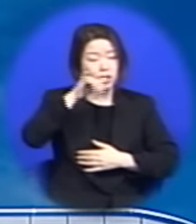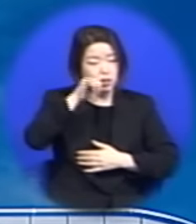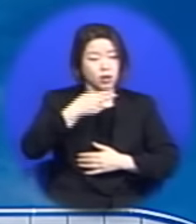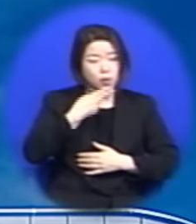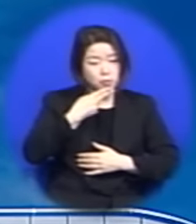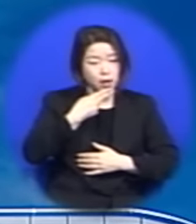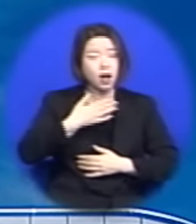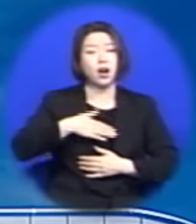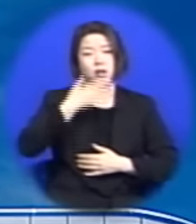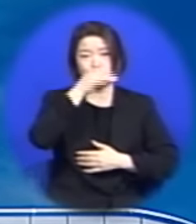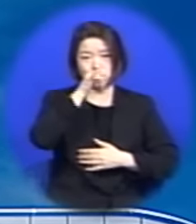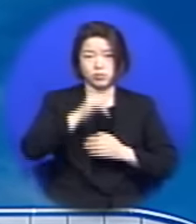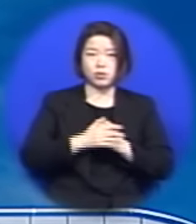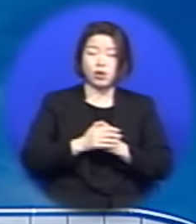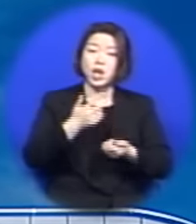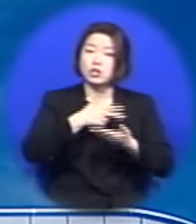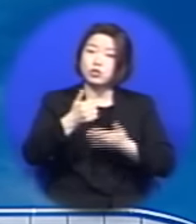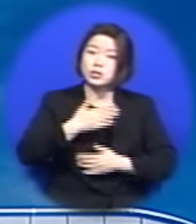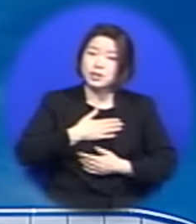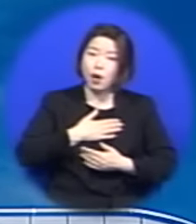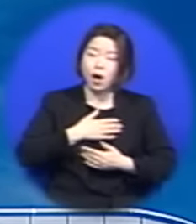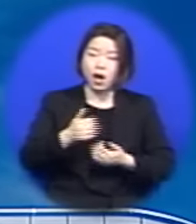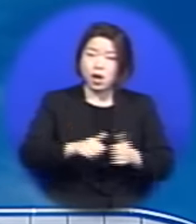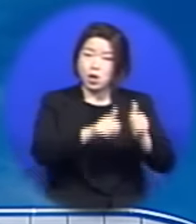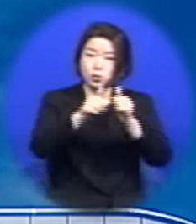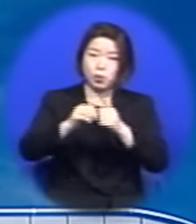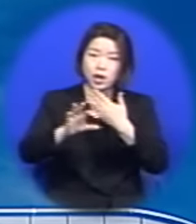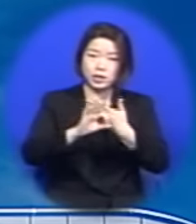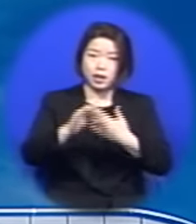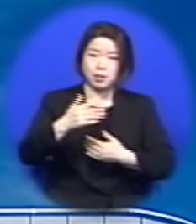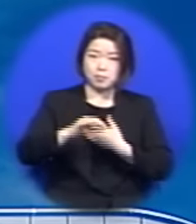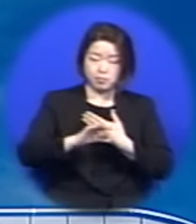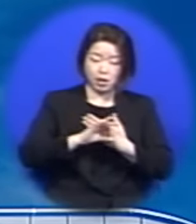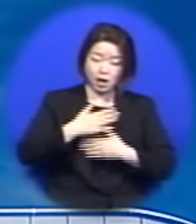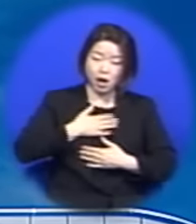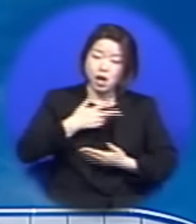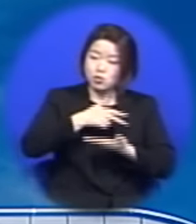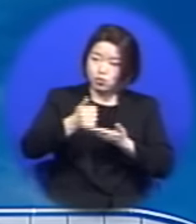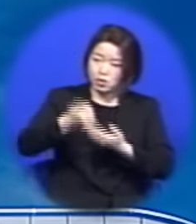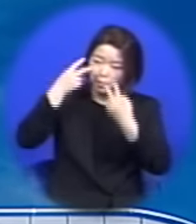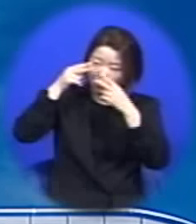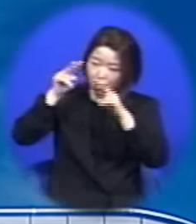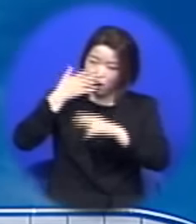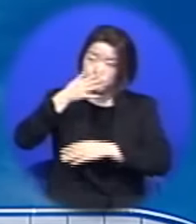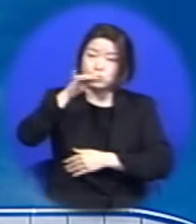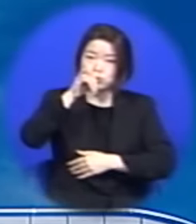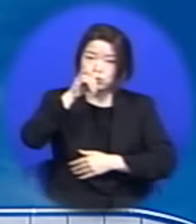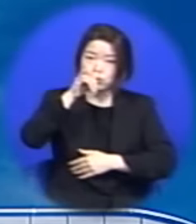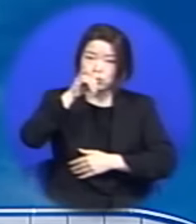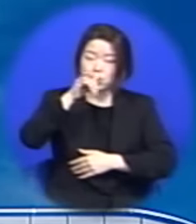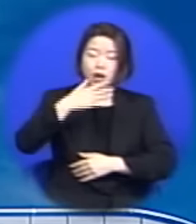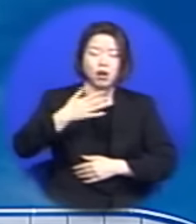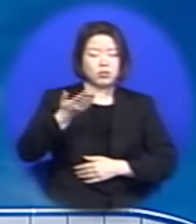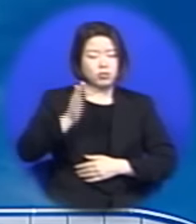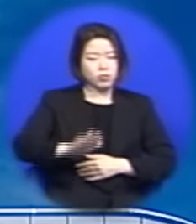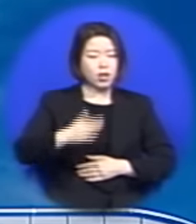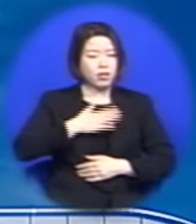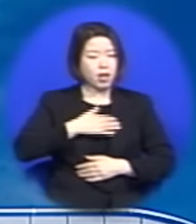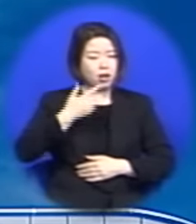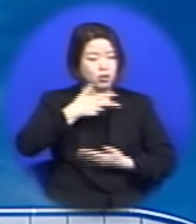있습니다 주님이 나와 동행한다면 내가 주님을 바라볼 수밖에 없지요 만약에 내가 주님을